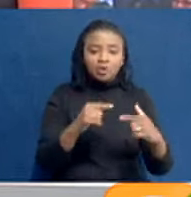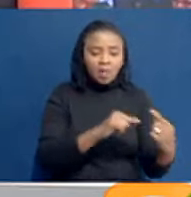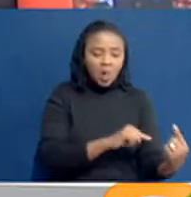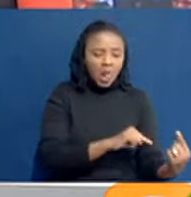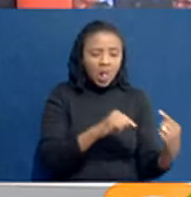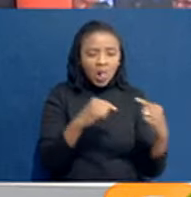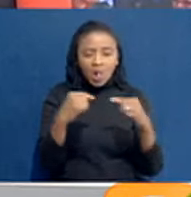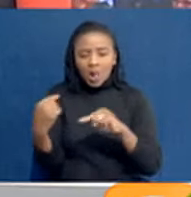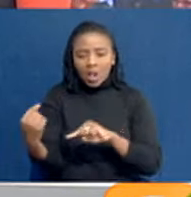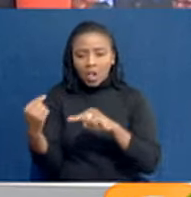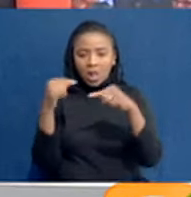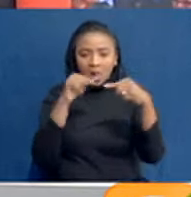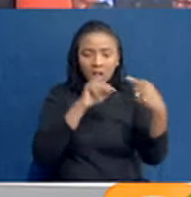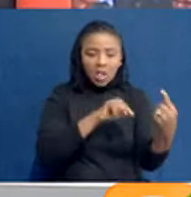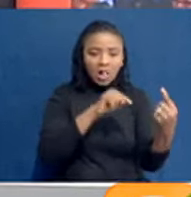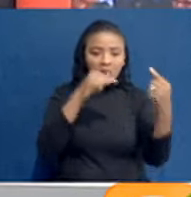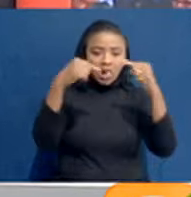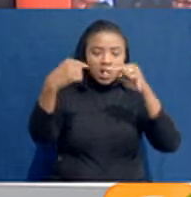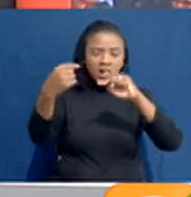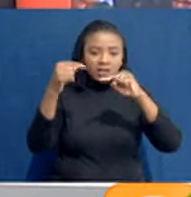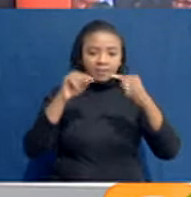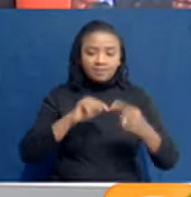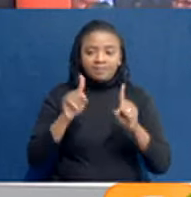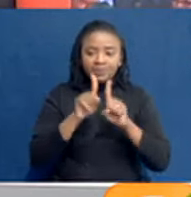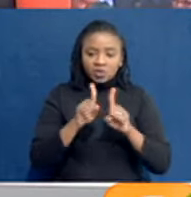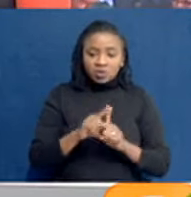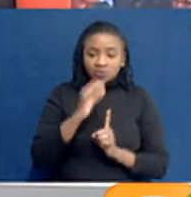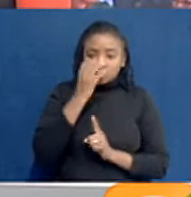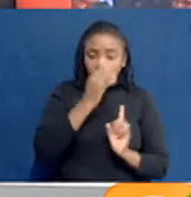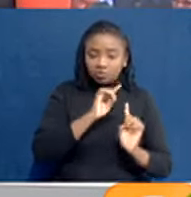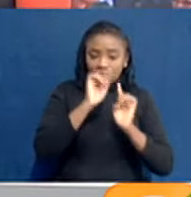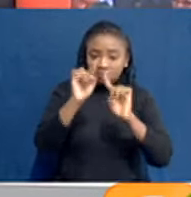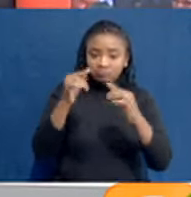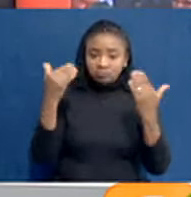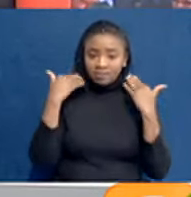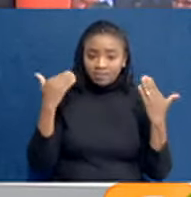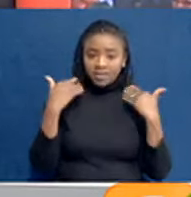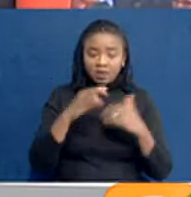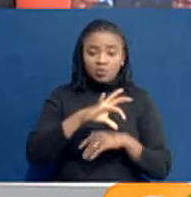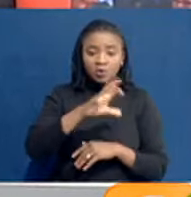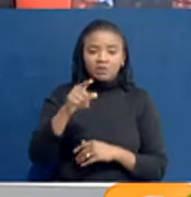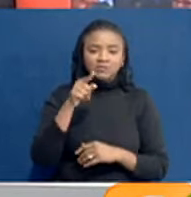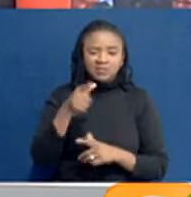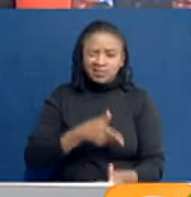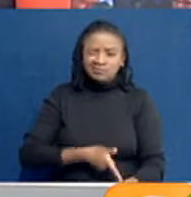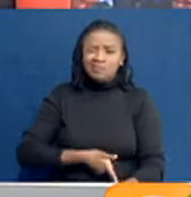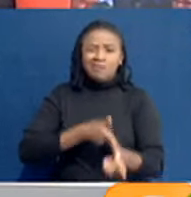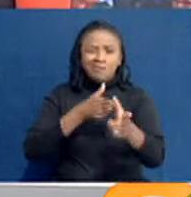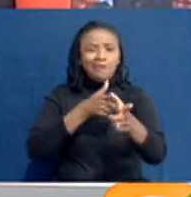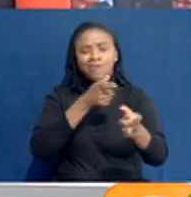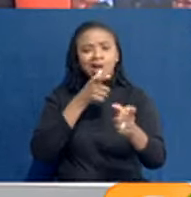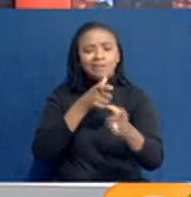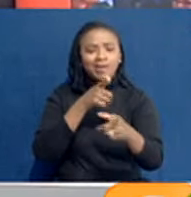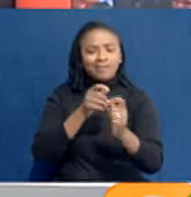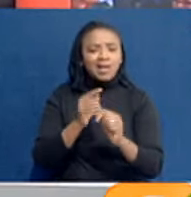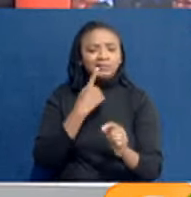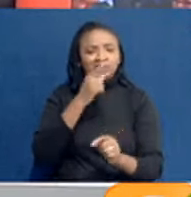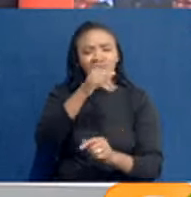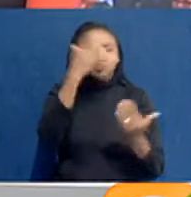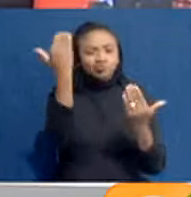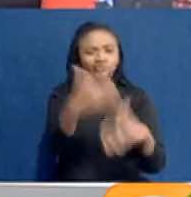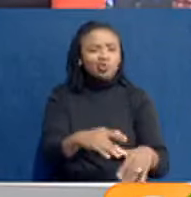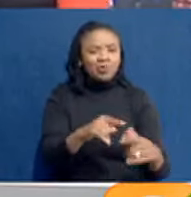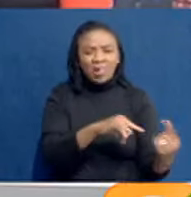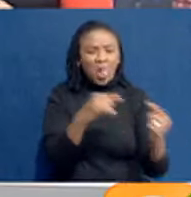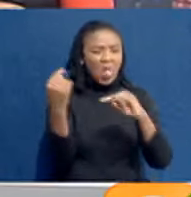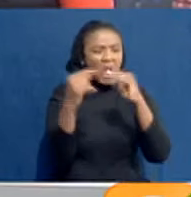maendeleo. Na rais aliyefanya ziara katika kaunti ya Meru ameelekeza makali yake kwa viongozi wa kaunti hiyo kukomesha ubabe wa kisiasa. Na